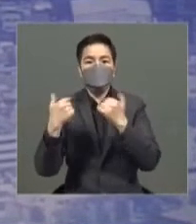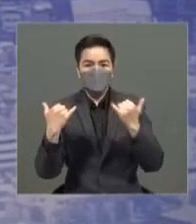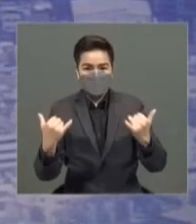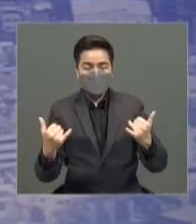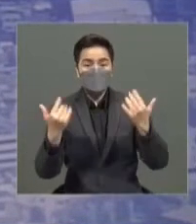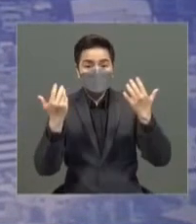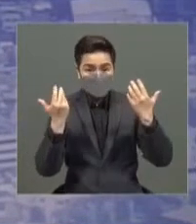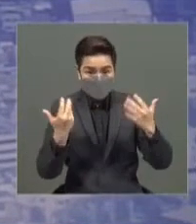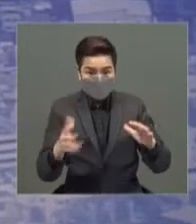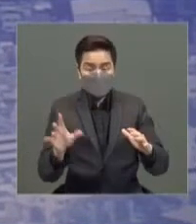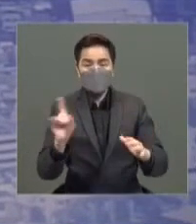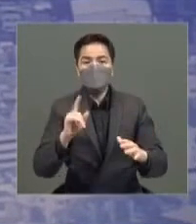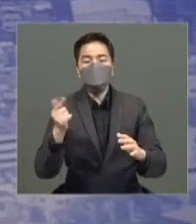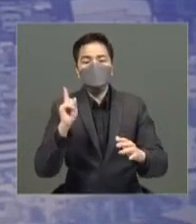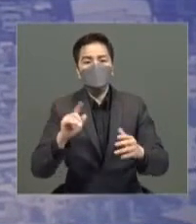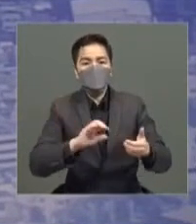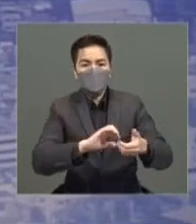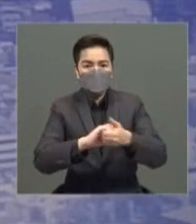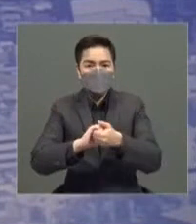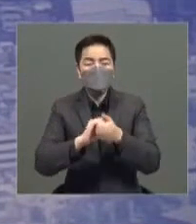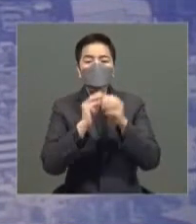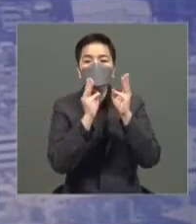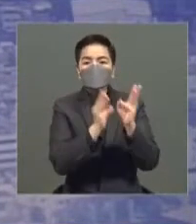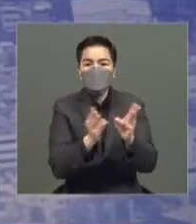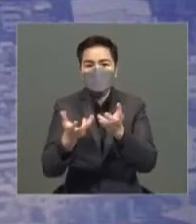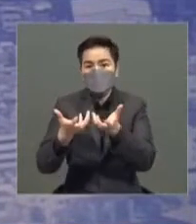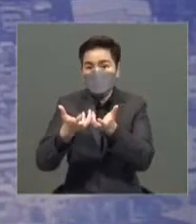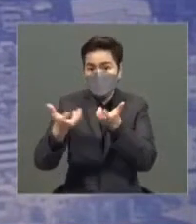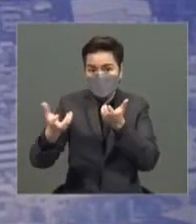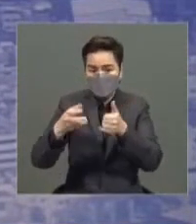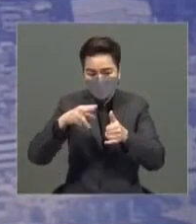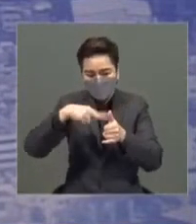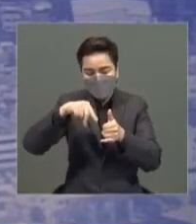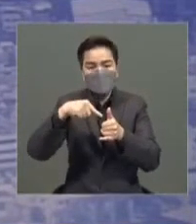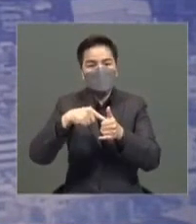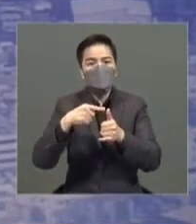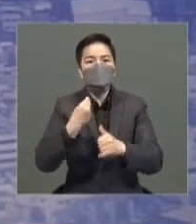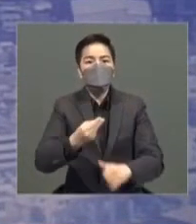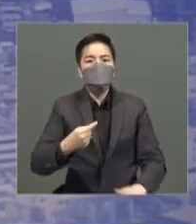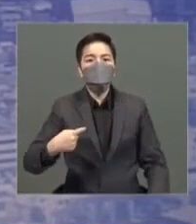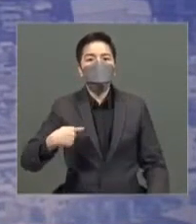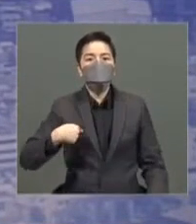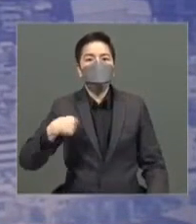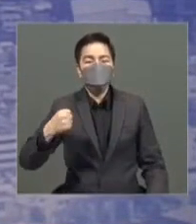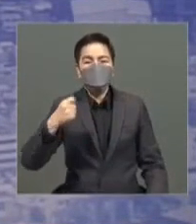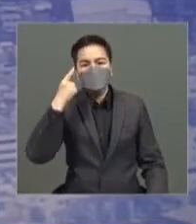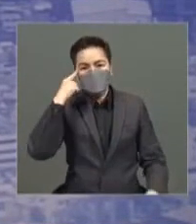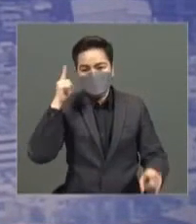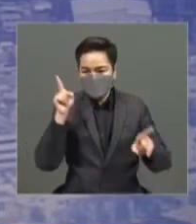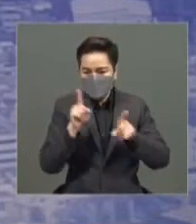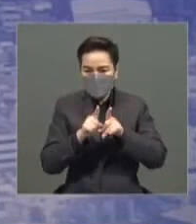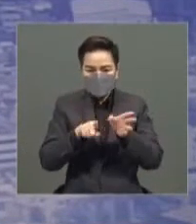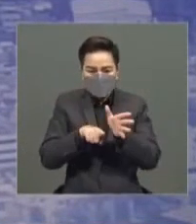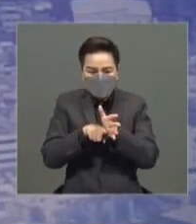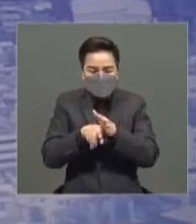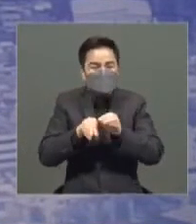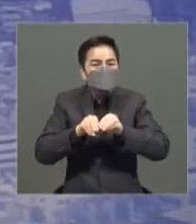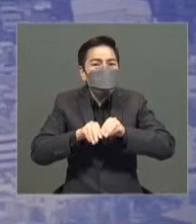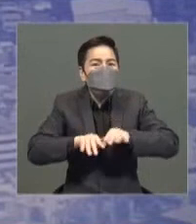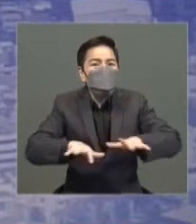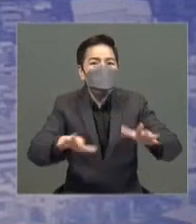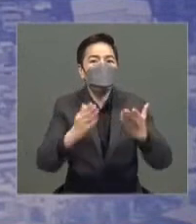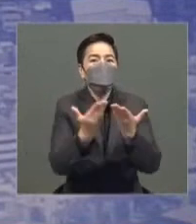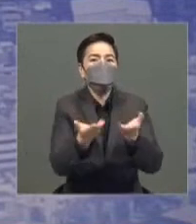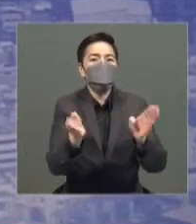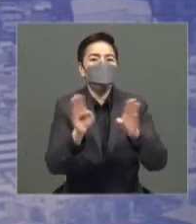กจากนี้เนี่ยก็จะต้องร่วมมือกับมาตรการการแยกกักเพื่อที่จะมั่นใจว่าจะไม่มีการไปแพร่เชื้อให้กับคร